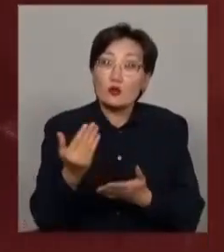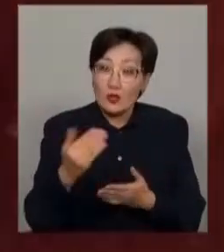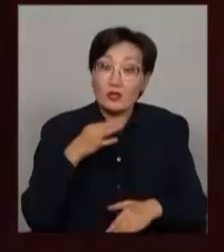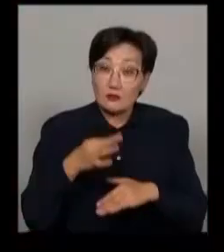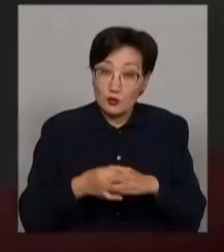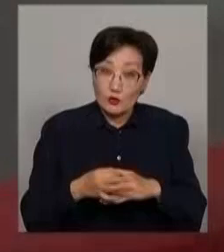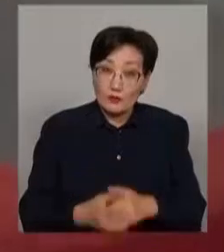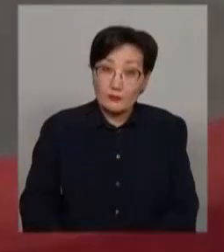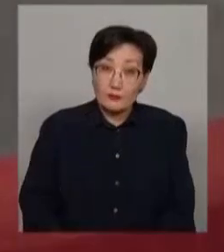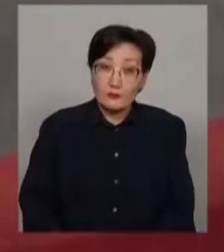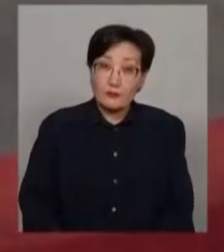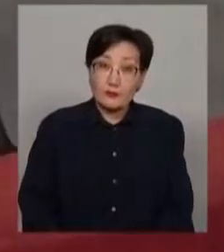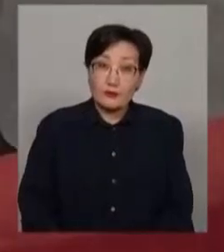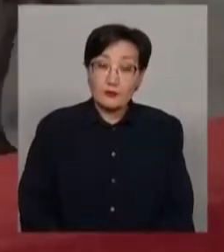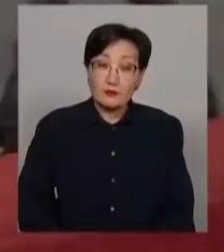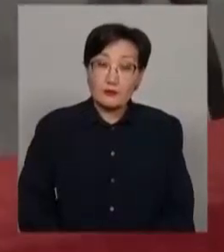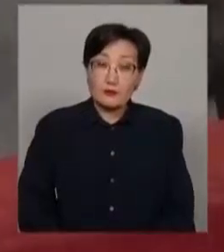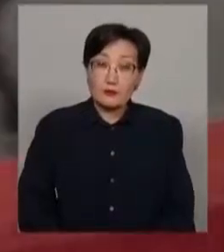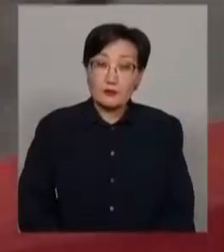мойнында.